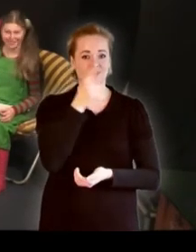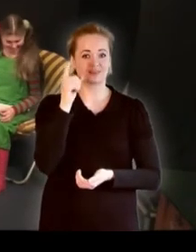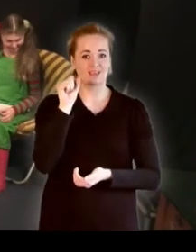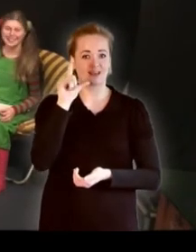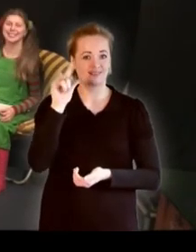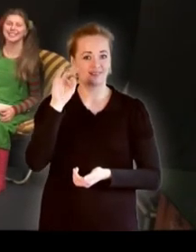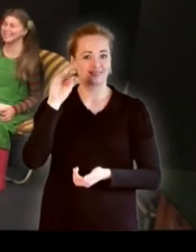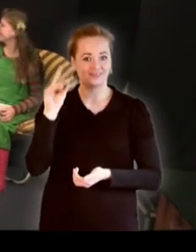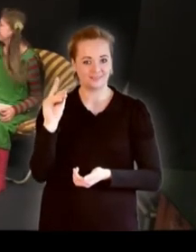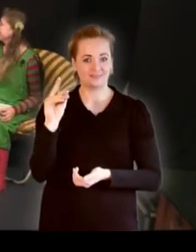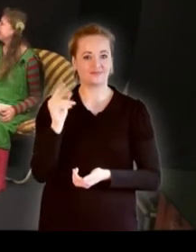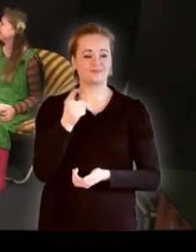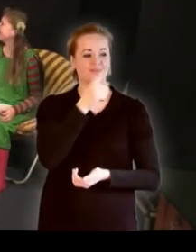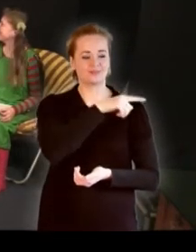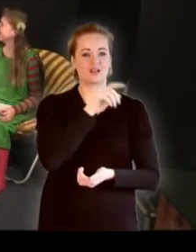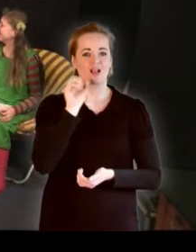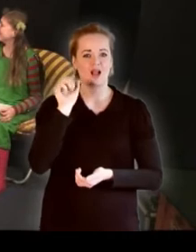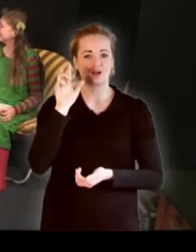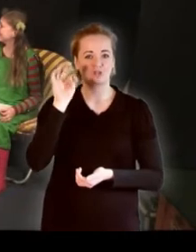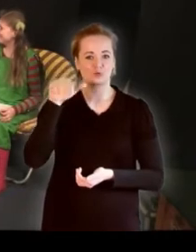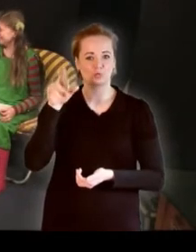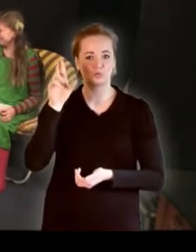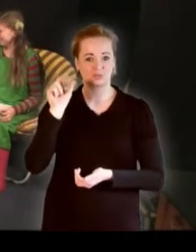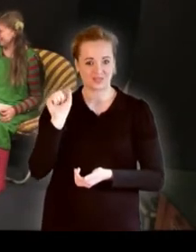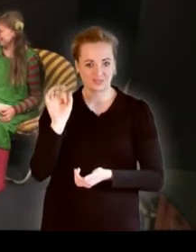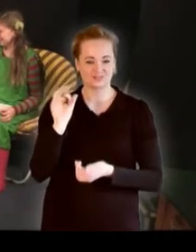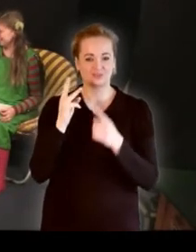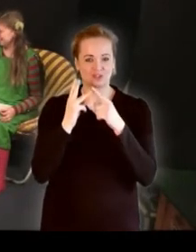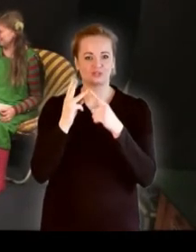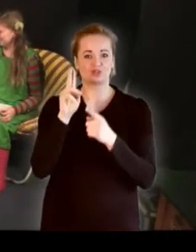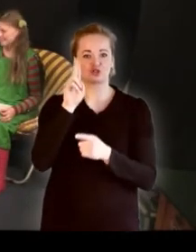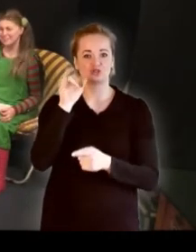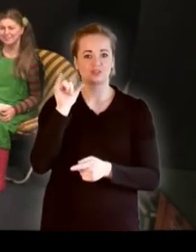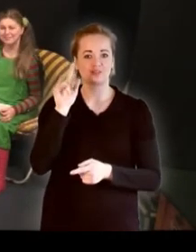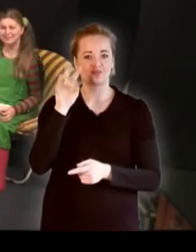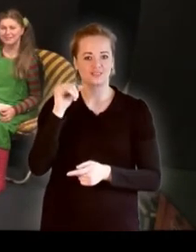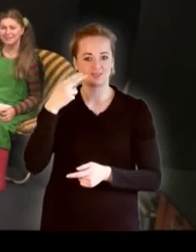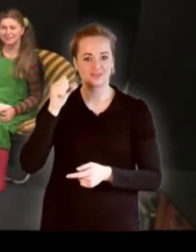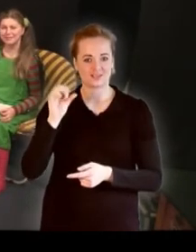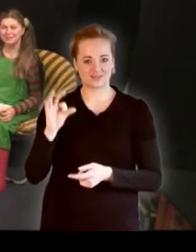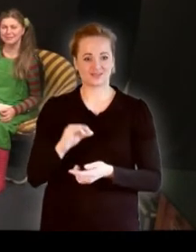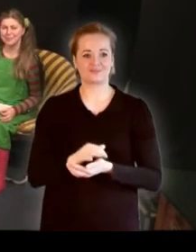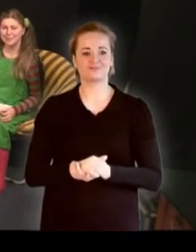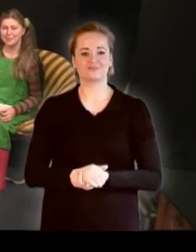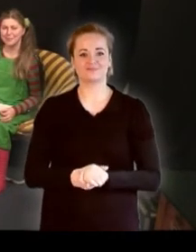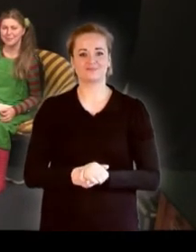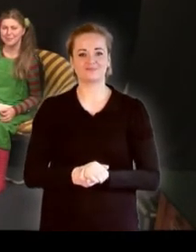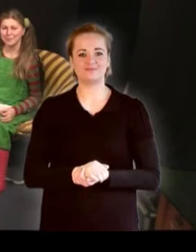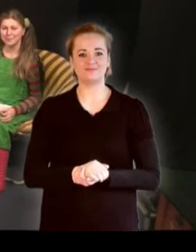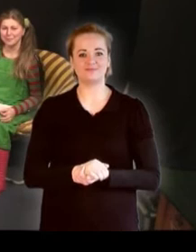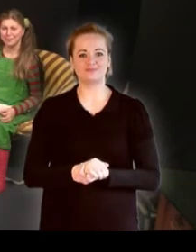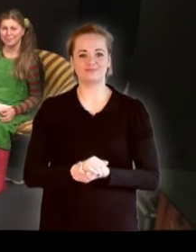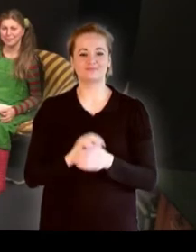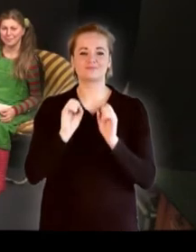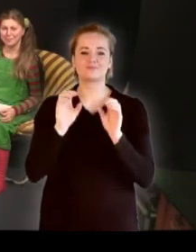Dalytė, Artūra ir mane Žilvina. Šiandien Teatriukas nori pasekti pasaką